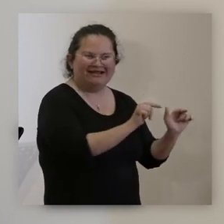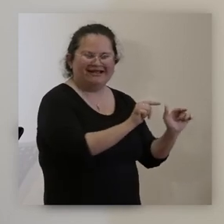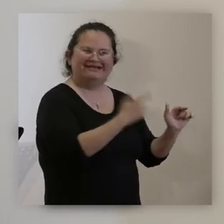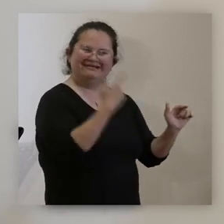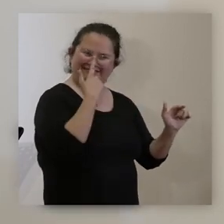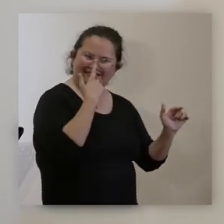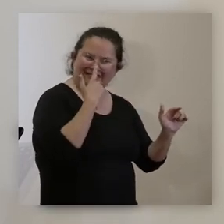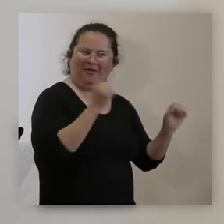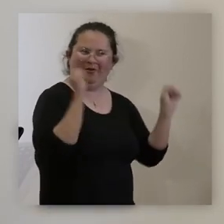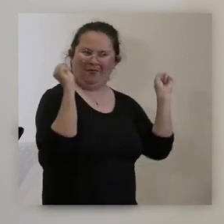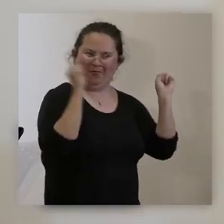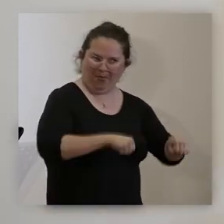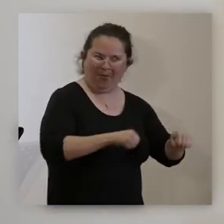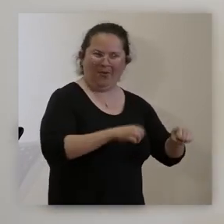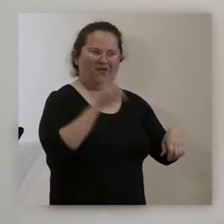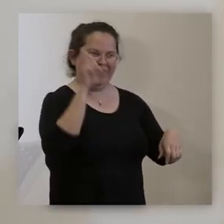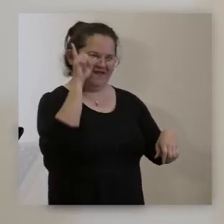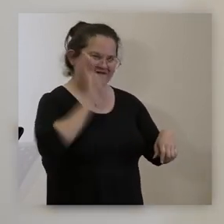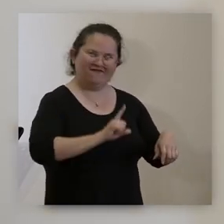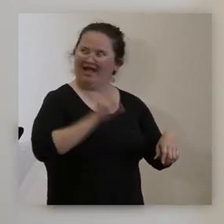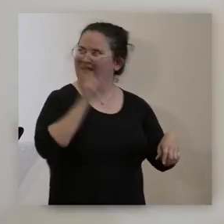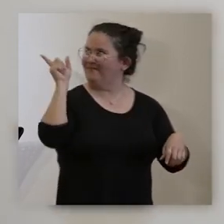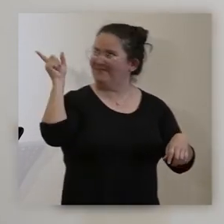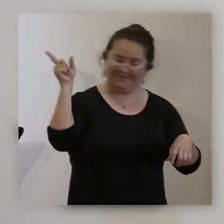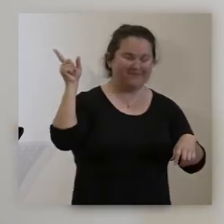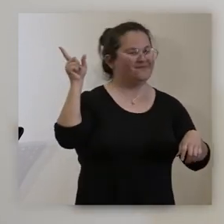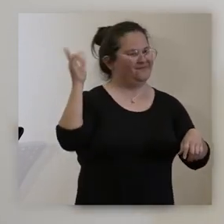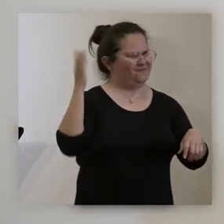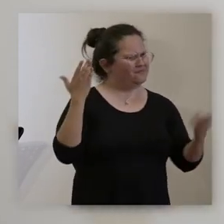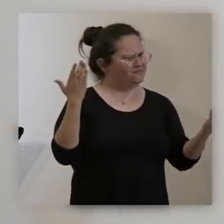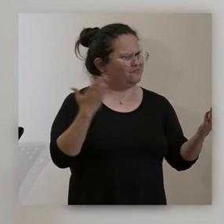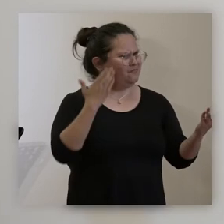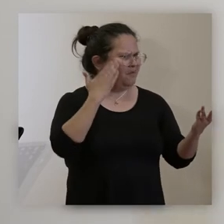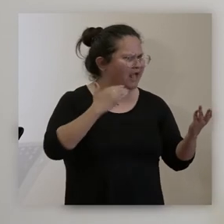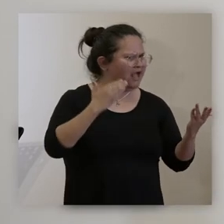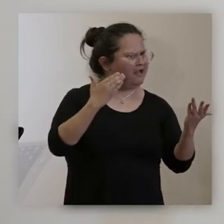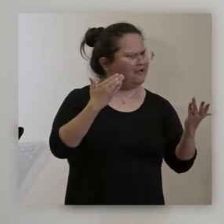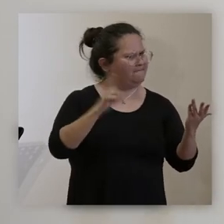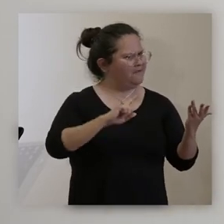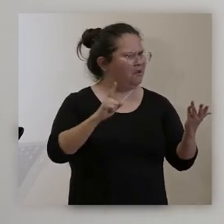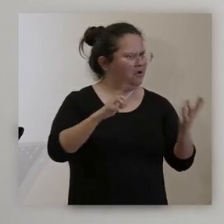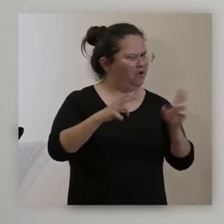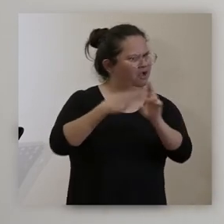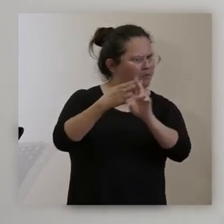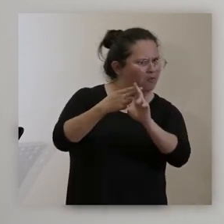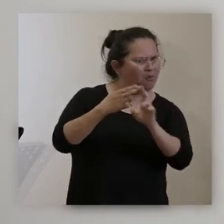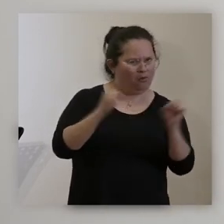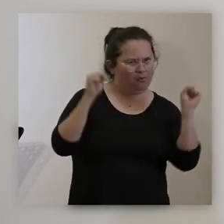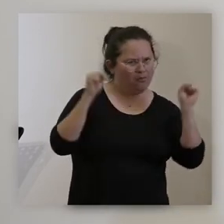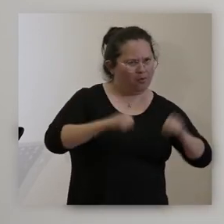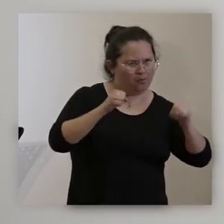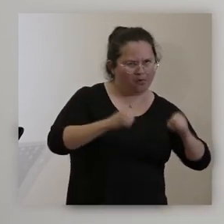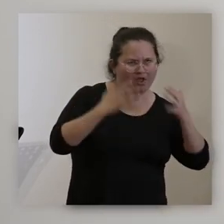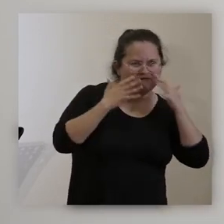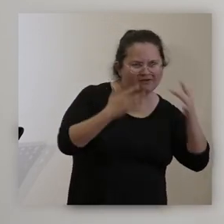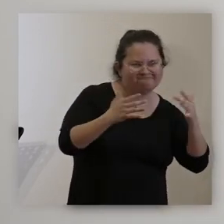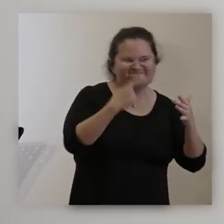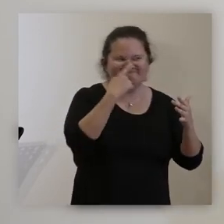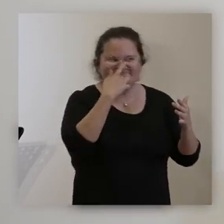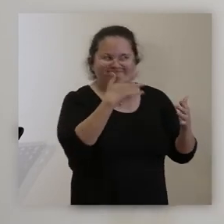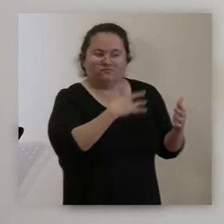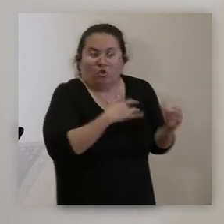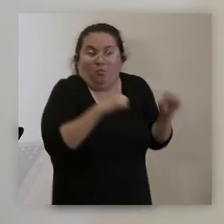'agir sur le monde de cette femme esclave qu'on appelle la gentilité. Ces femmes auraient pu être, d'ailleurs, Andrinette et sa